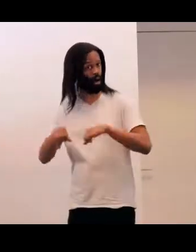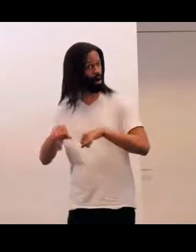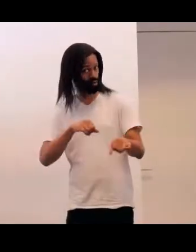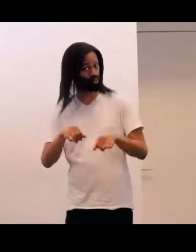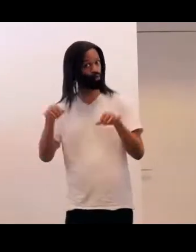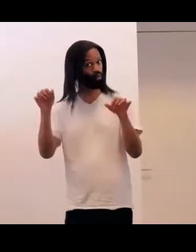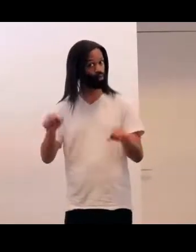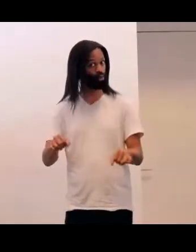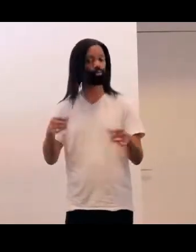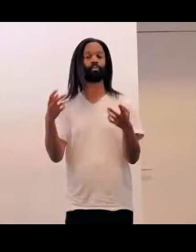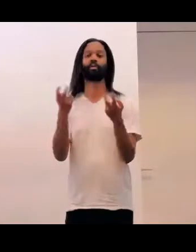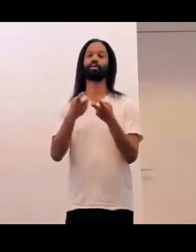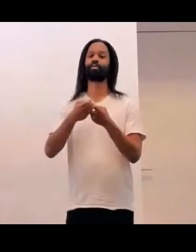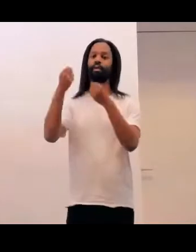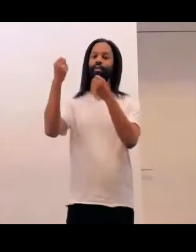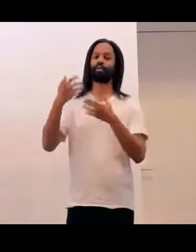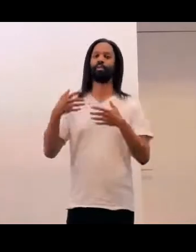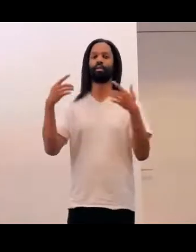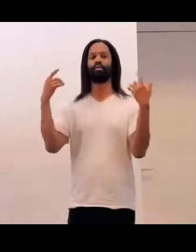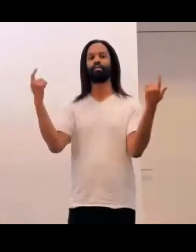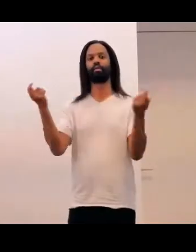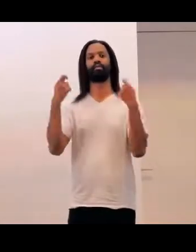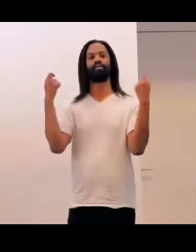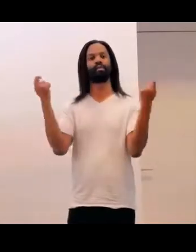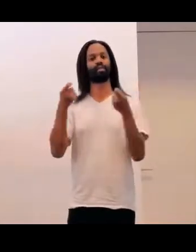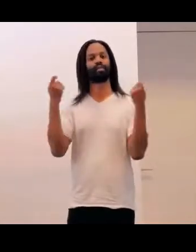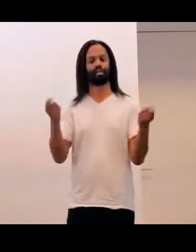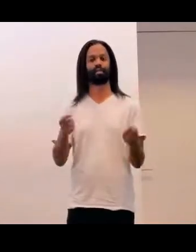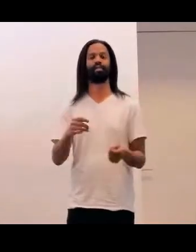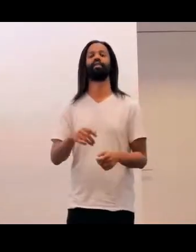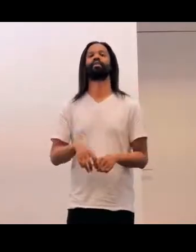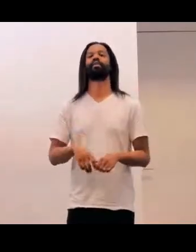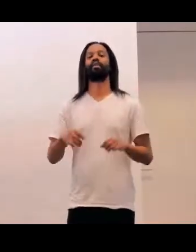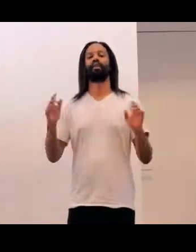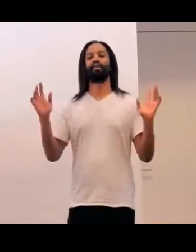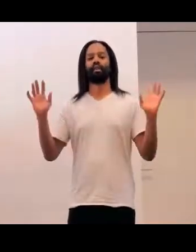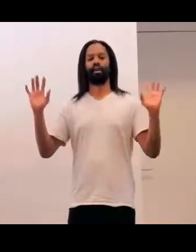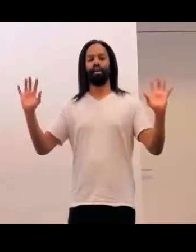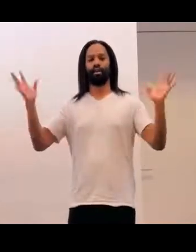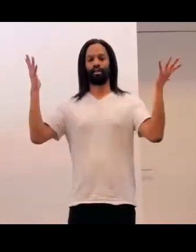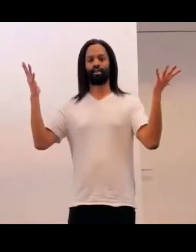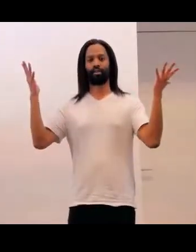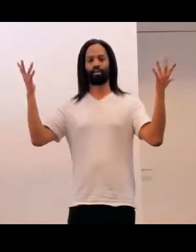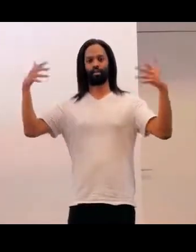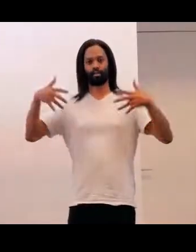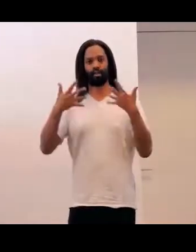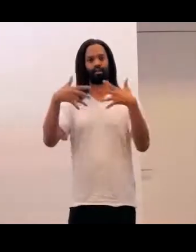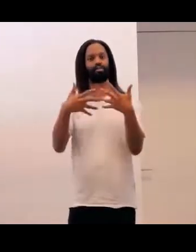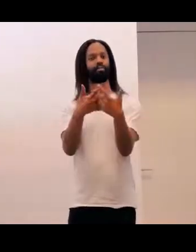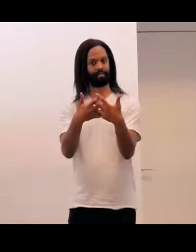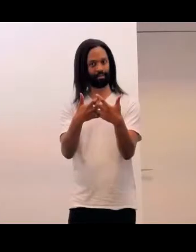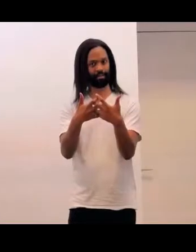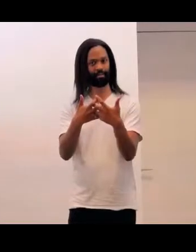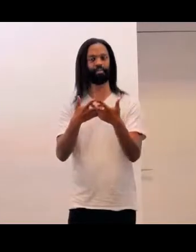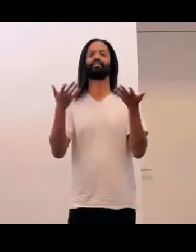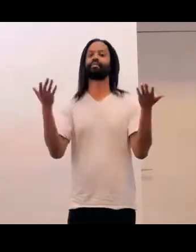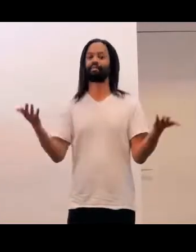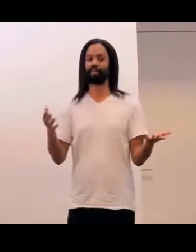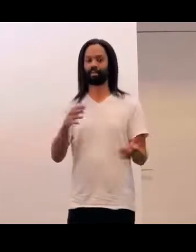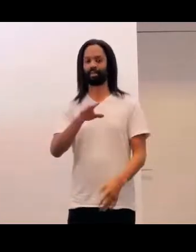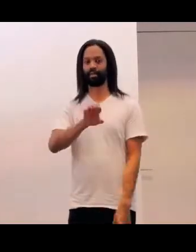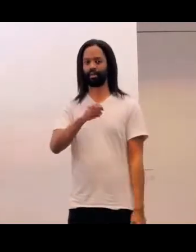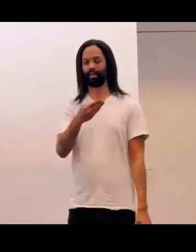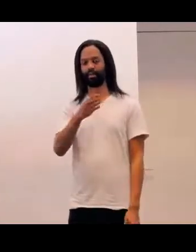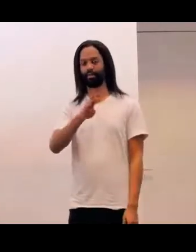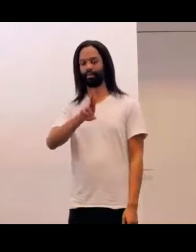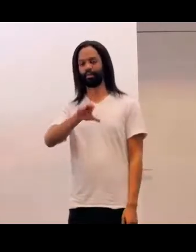festival Embranchement qui mettra à l'honneur l'arbre sous différentes formes et qui se déroulera du 1er